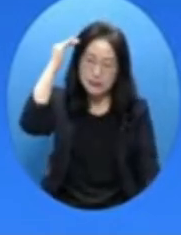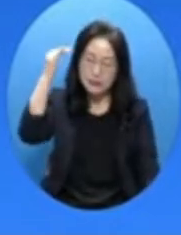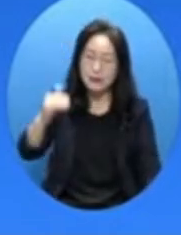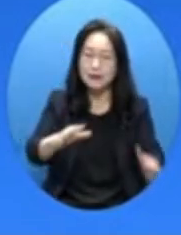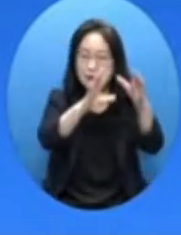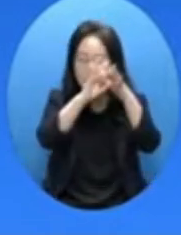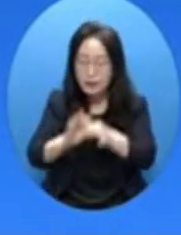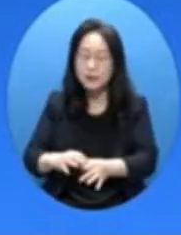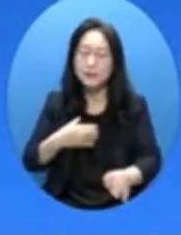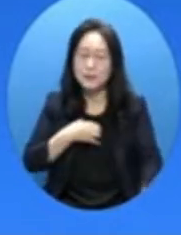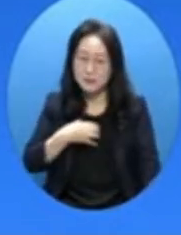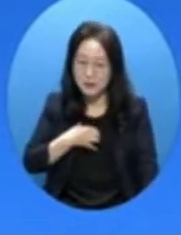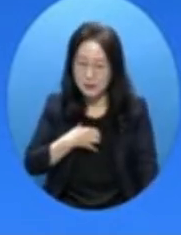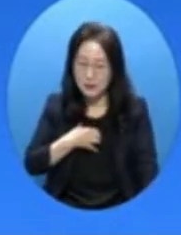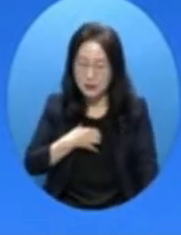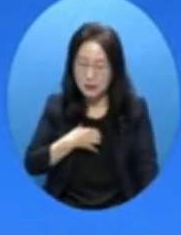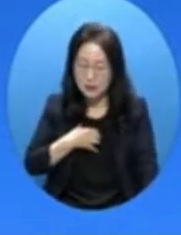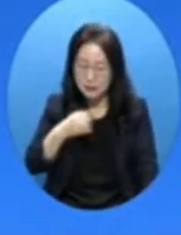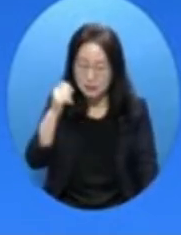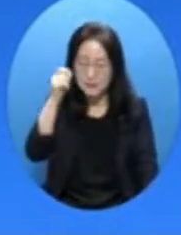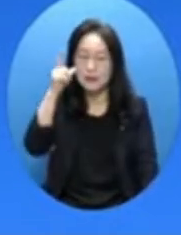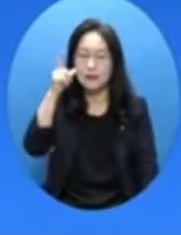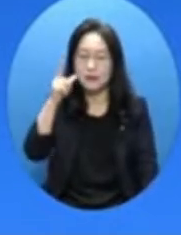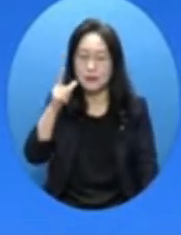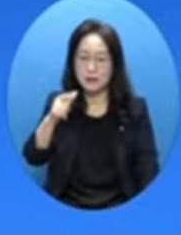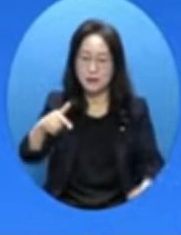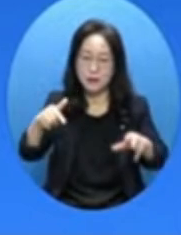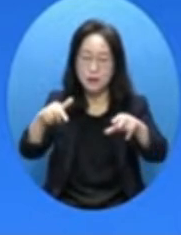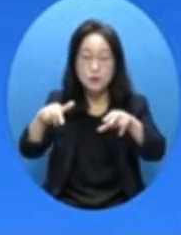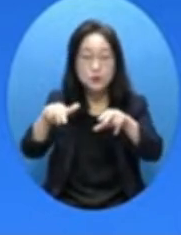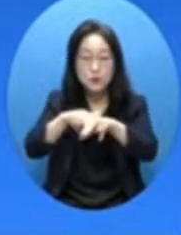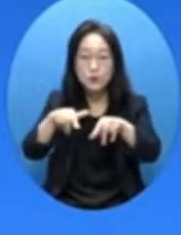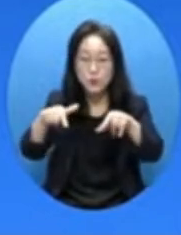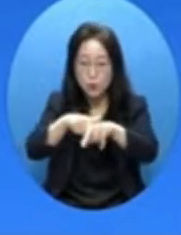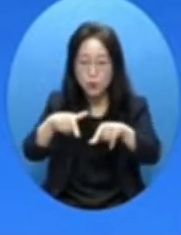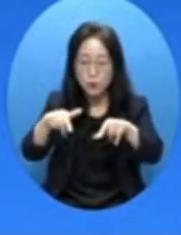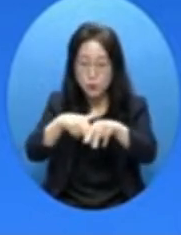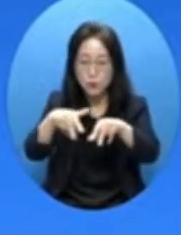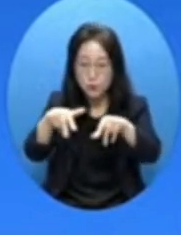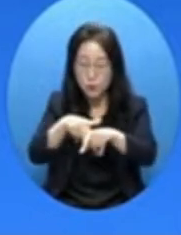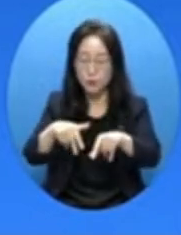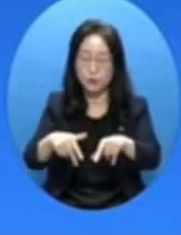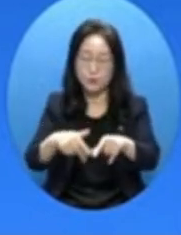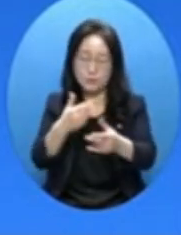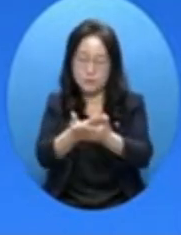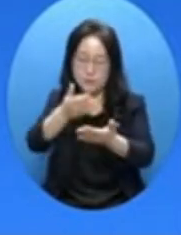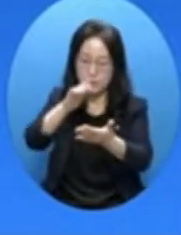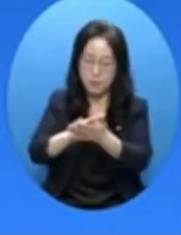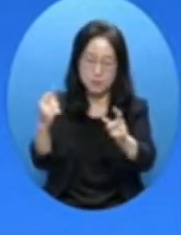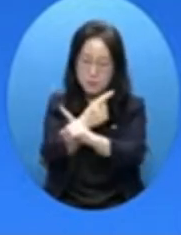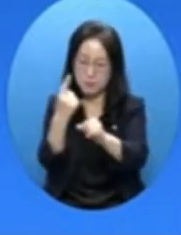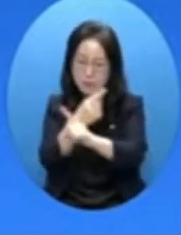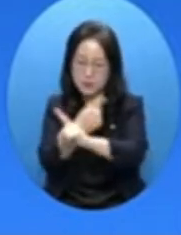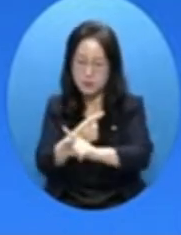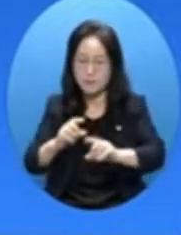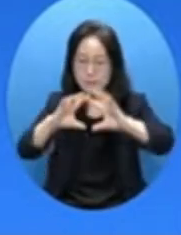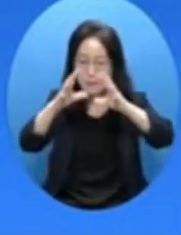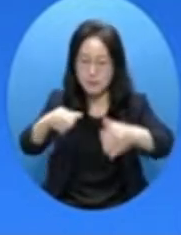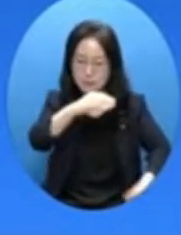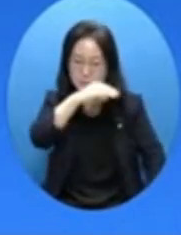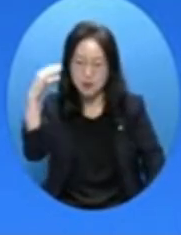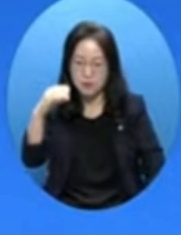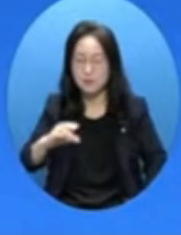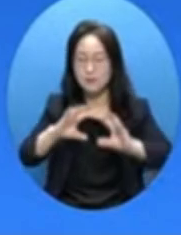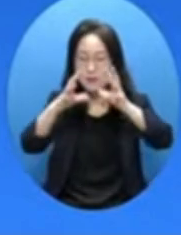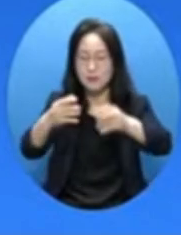끊임없는 위기가 다가왔을 때 먼저 종교개혁을 해서 나라를 바로잡고 나라가 부강하게 되는 큰 은혜가